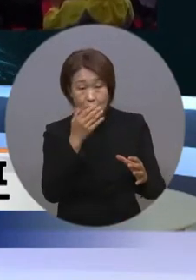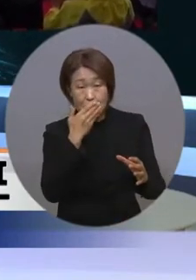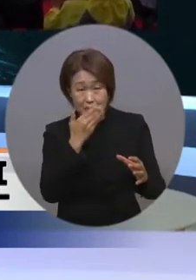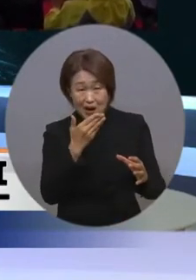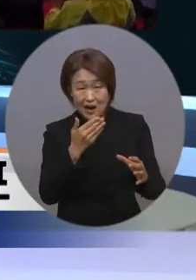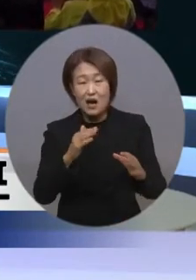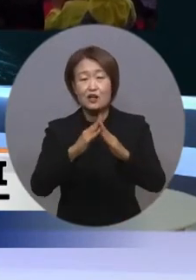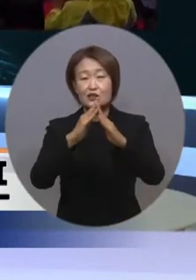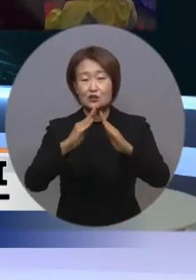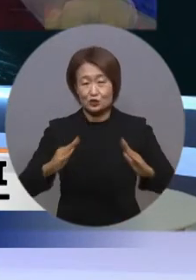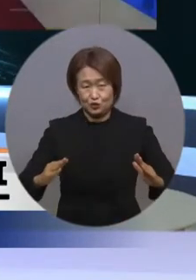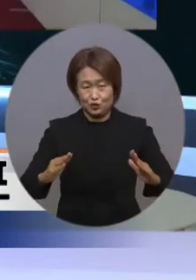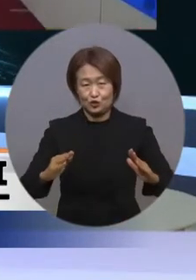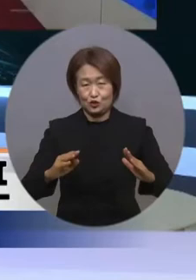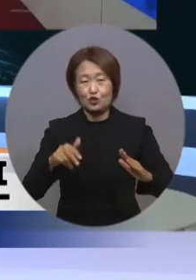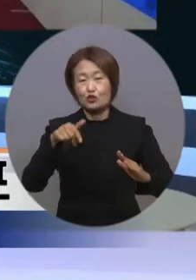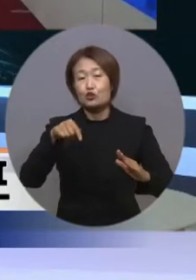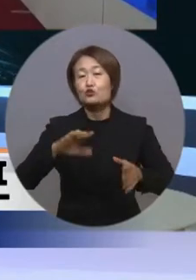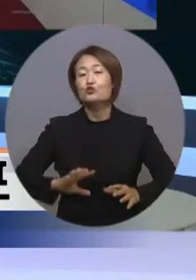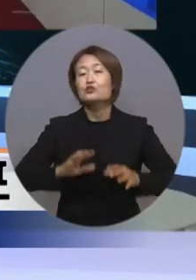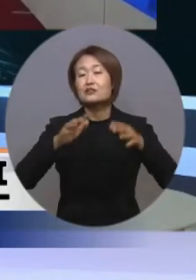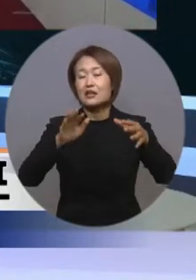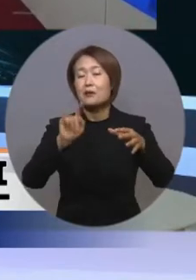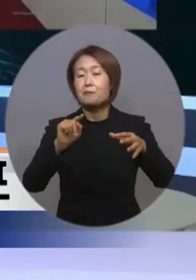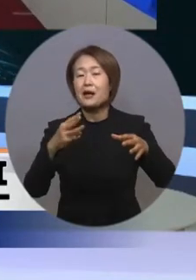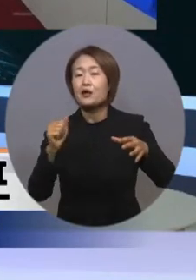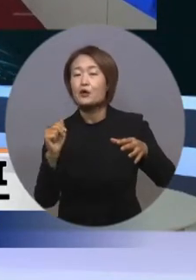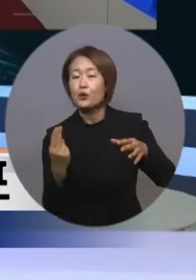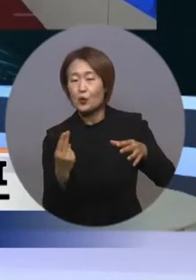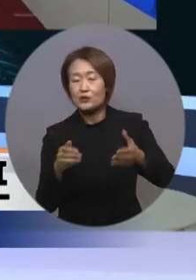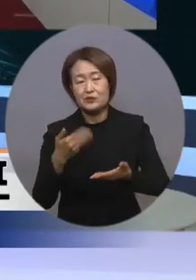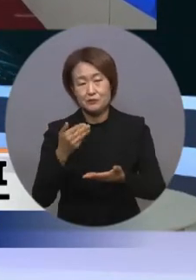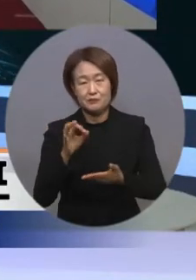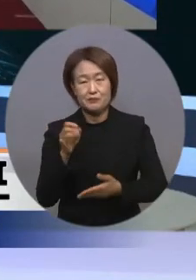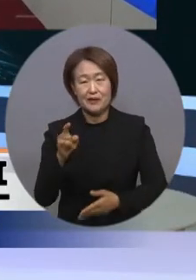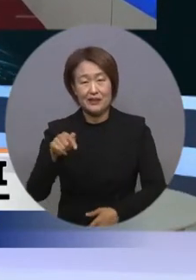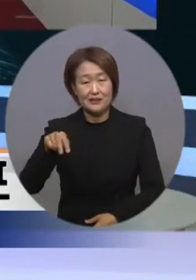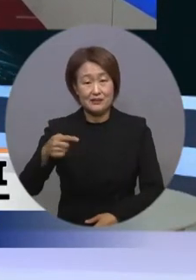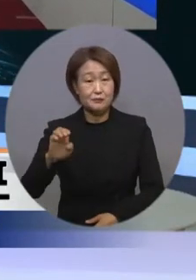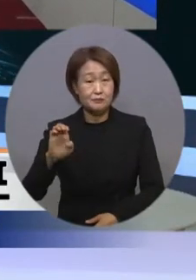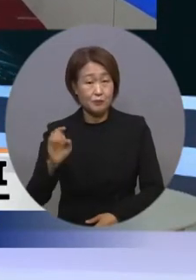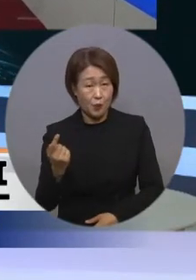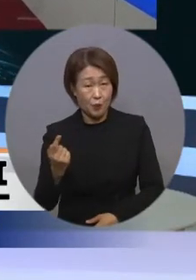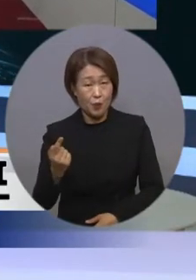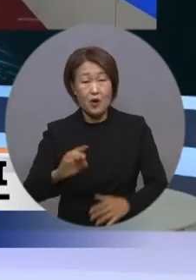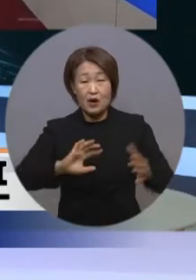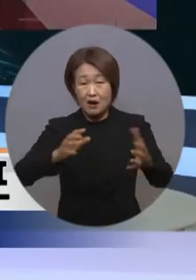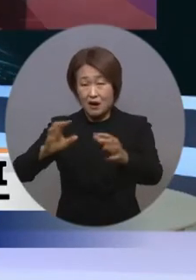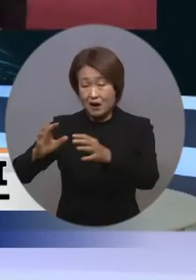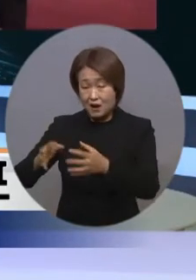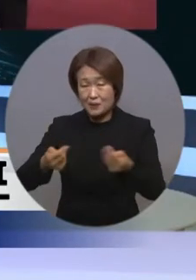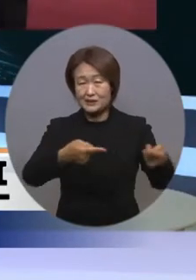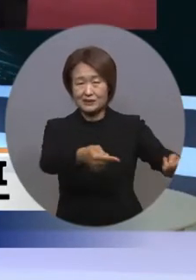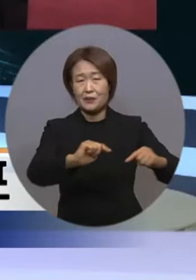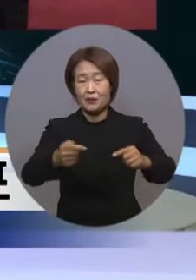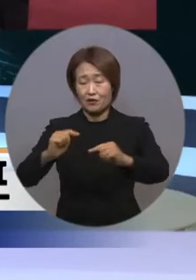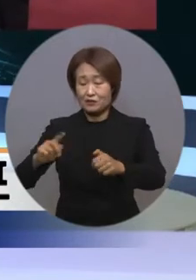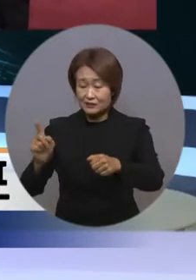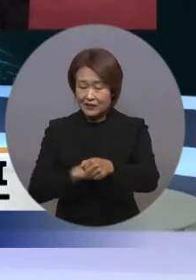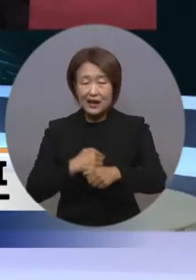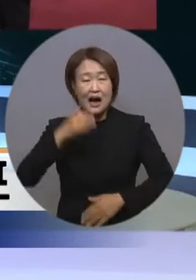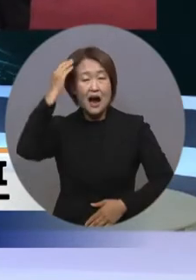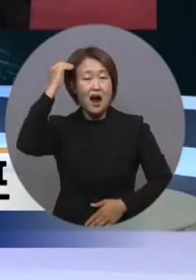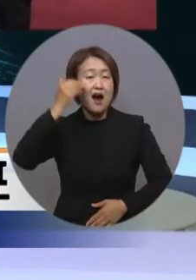엑스포가 개최됐습니다. 올해로 20회를 맞은 엑스포에 다양한 국가가 참여해 K-푸드의 우수함을 널리 알리는